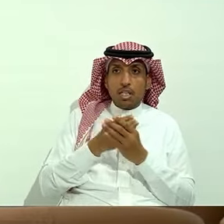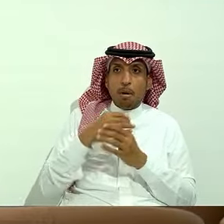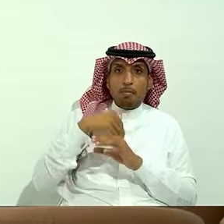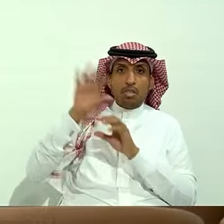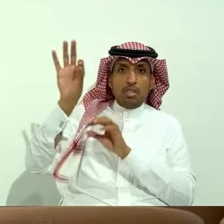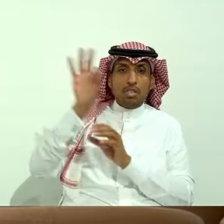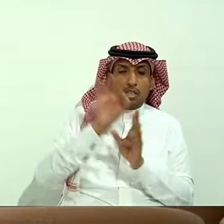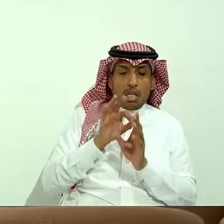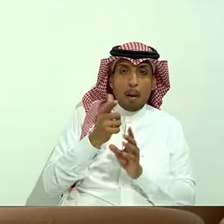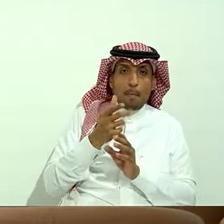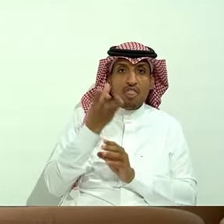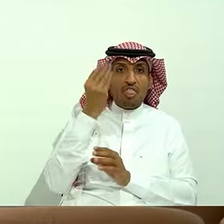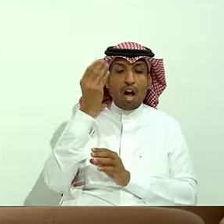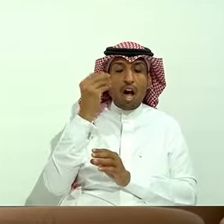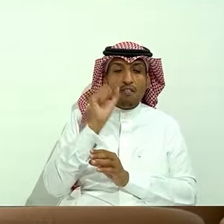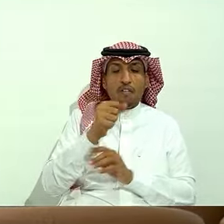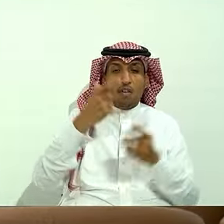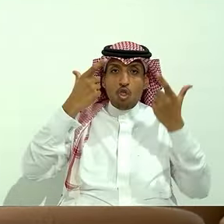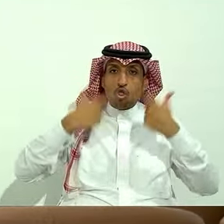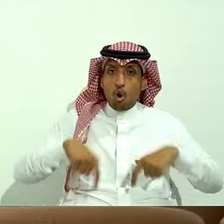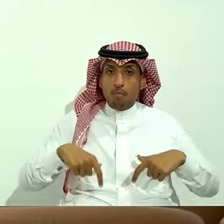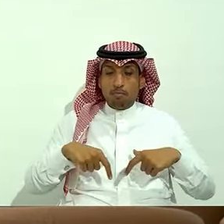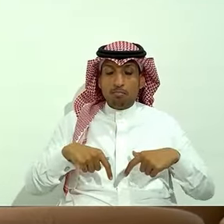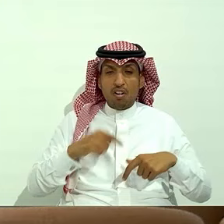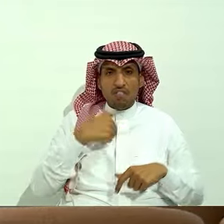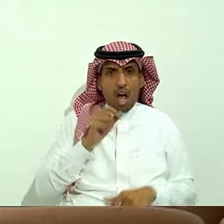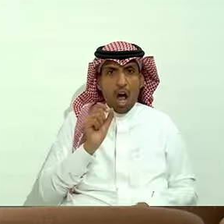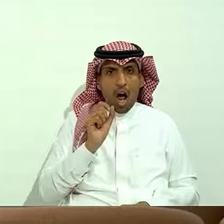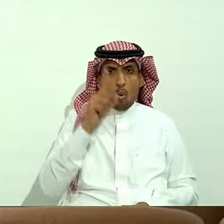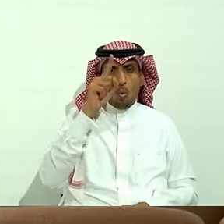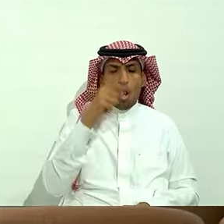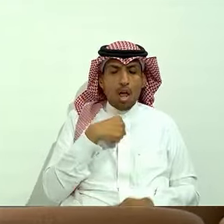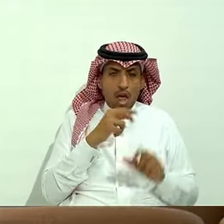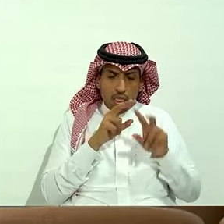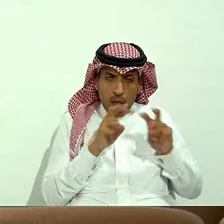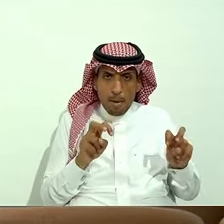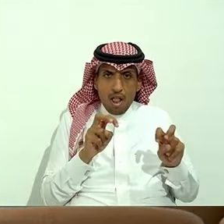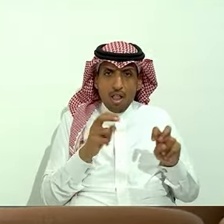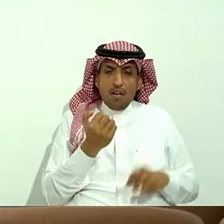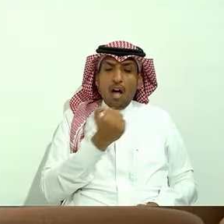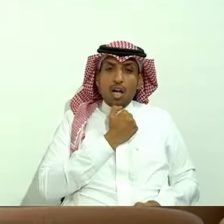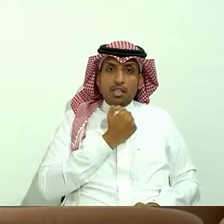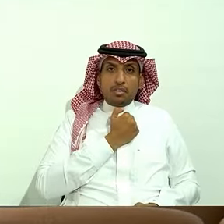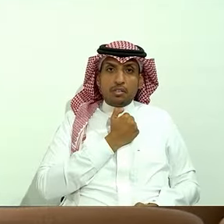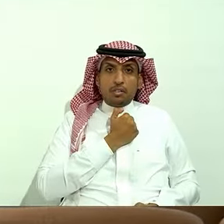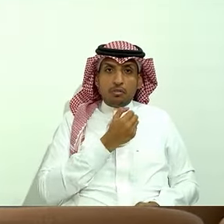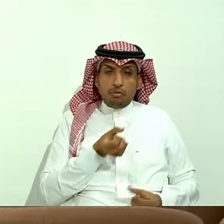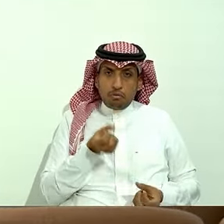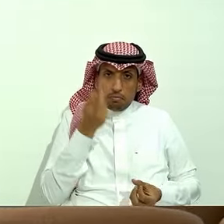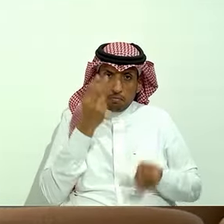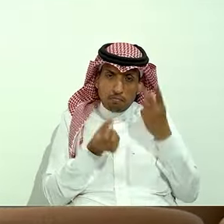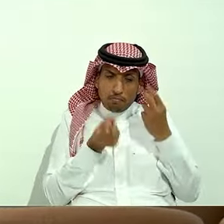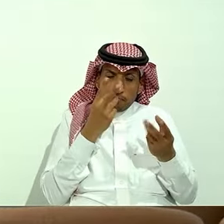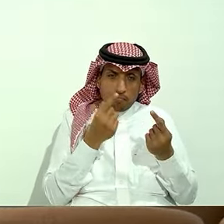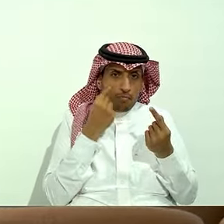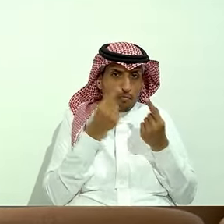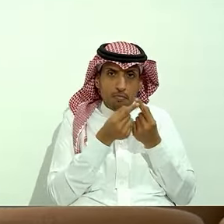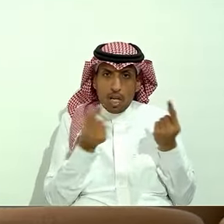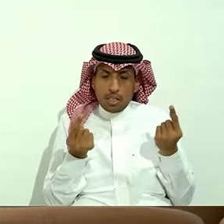ثقافة الفاشن بالعالم. فإحنا أولى بدنا نبحث في إرثنا ونطلع منه